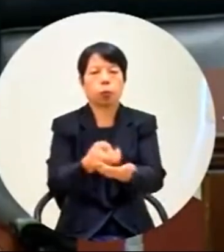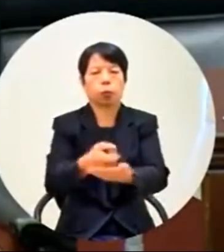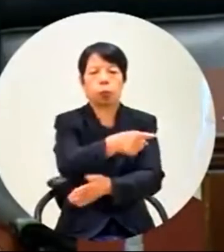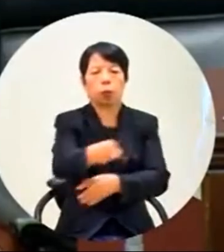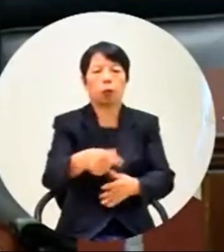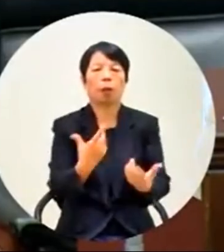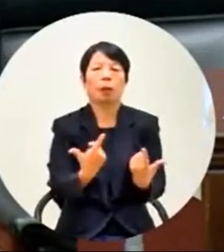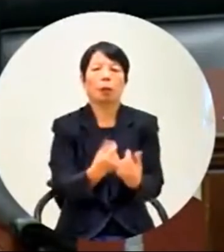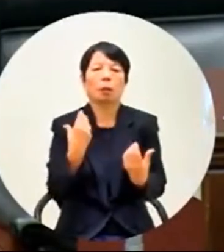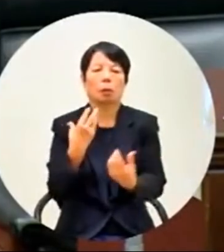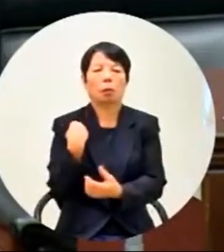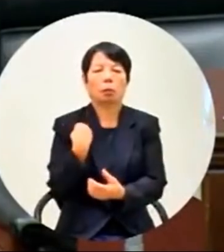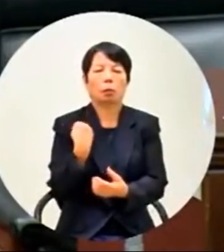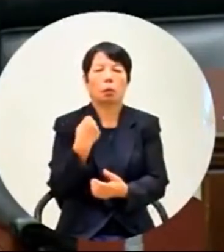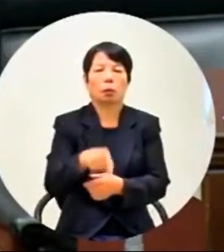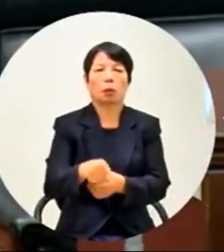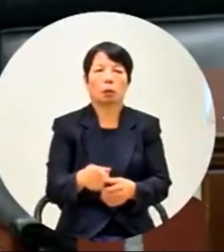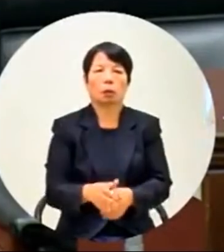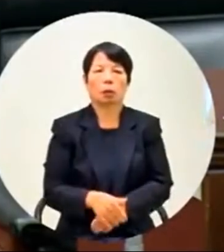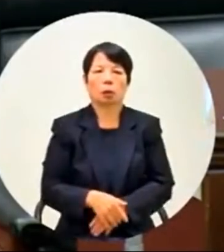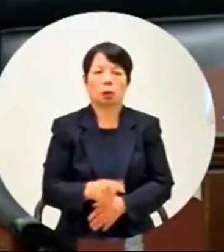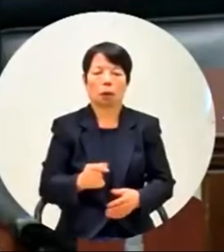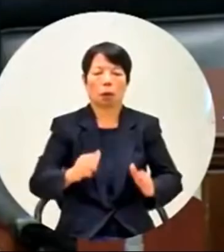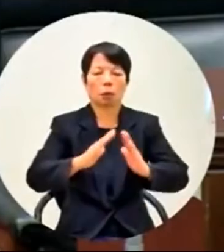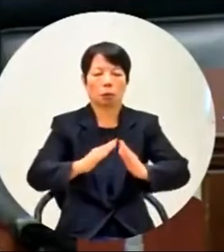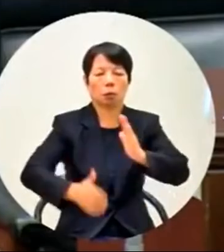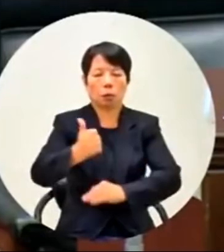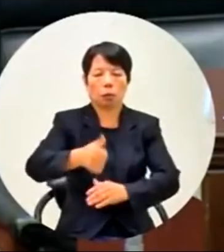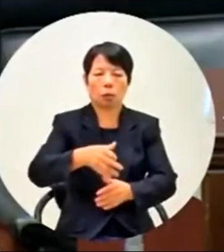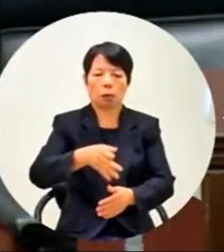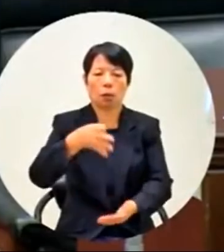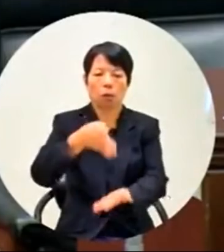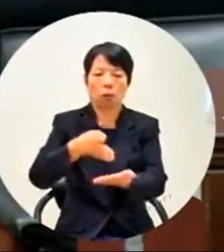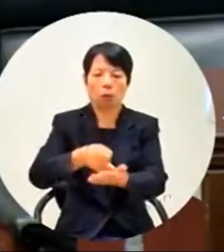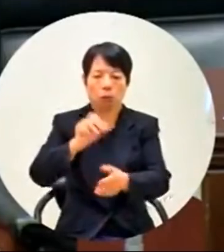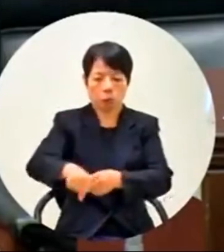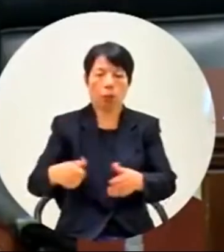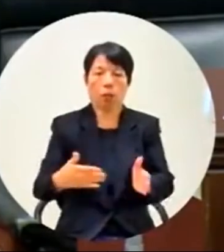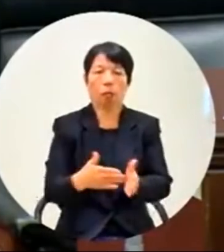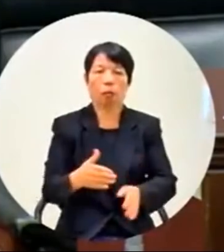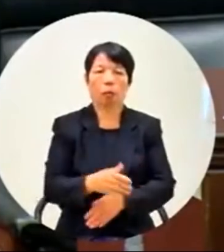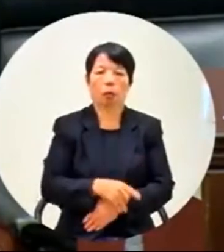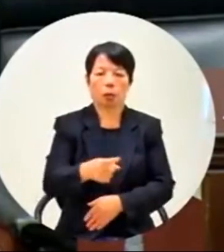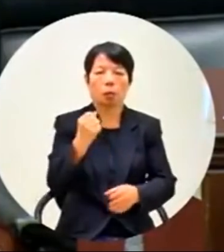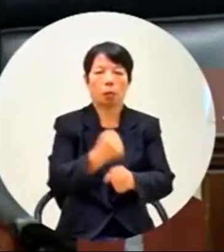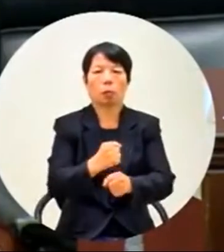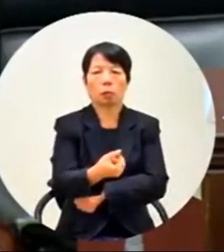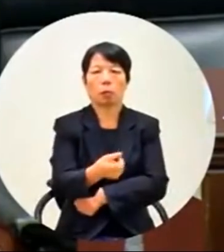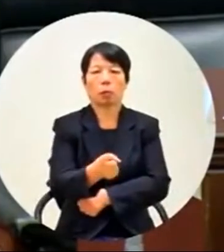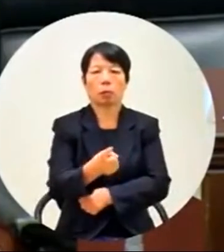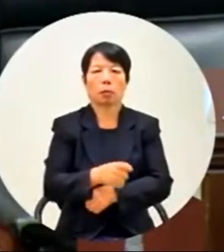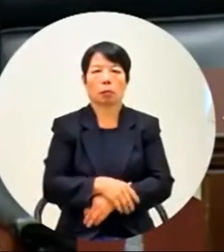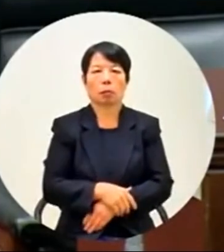局还叫我去拜托市长签下来了，但不能做。